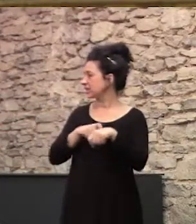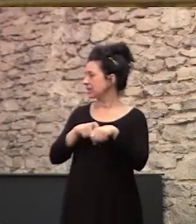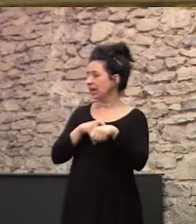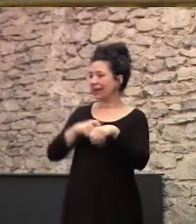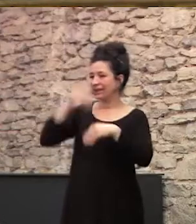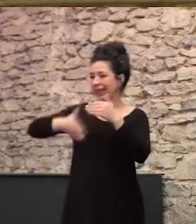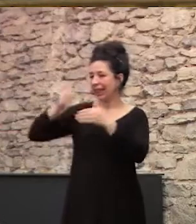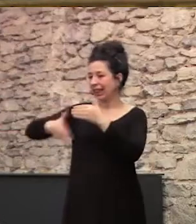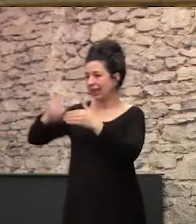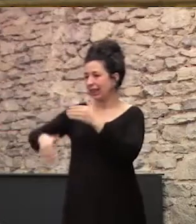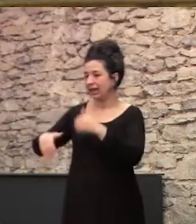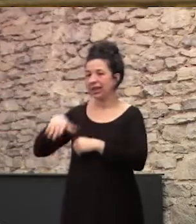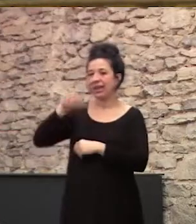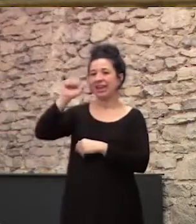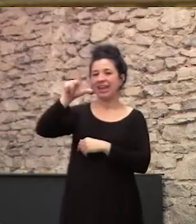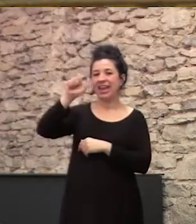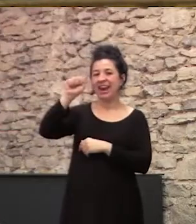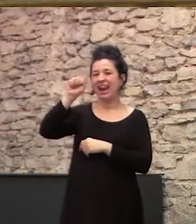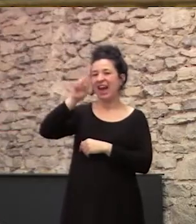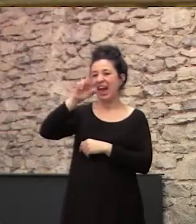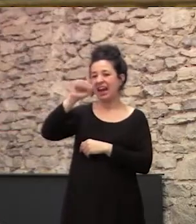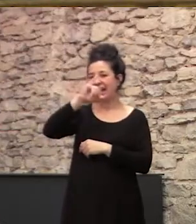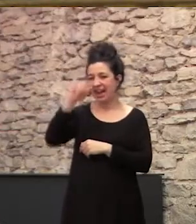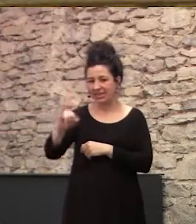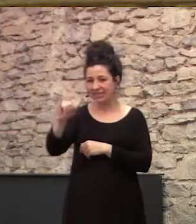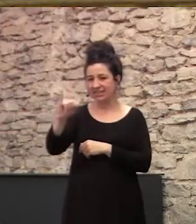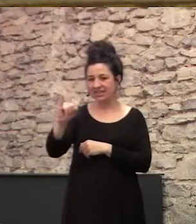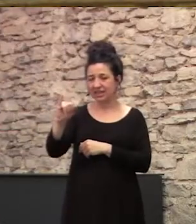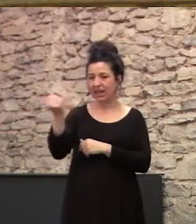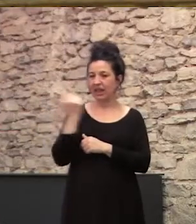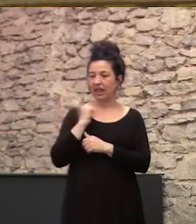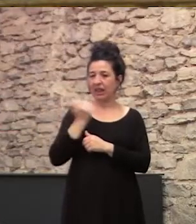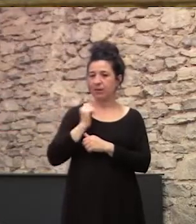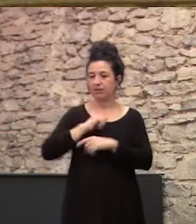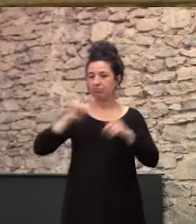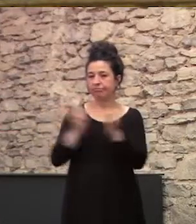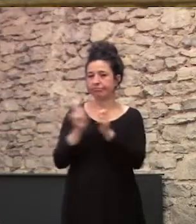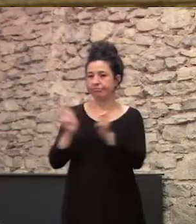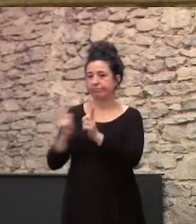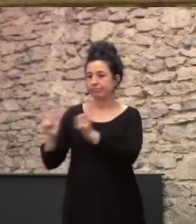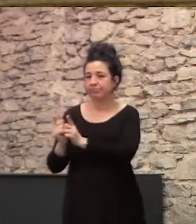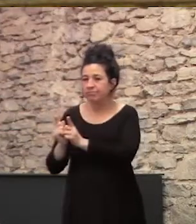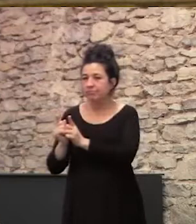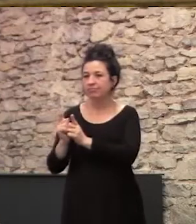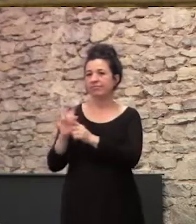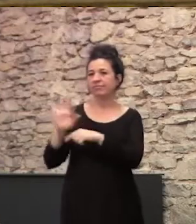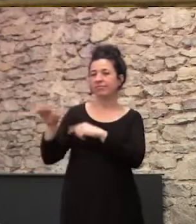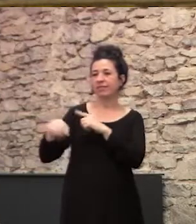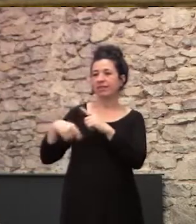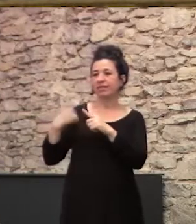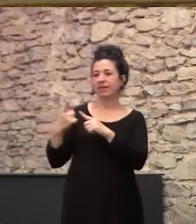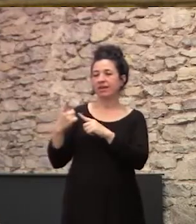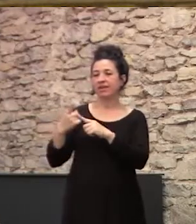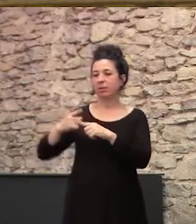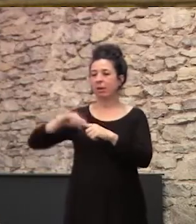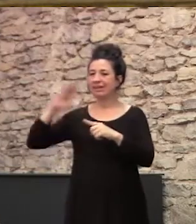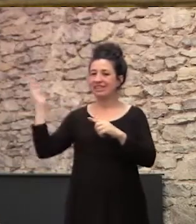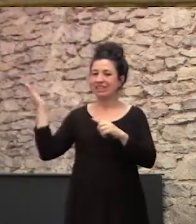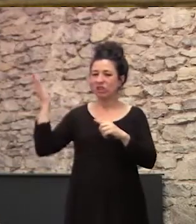lehen leharazin aprobetxatzen genuen asko zagiago, eta nahi sintetizatzeko eta aizkora sartzeko teknika